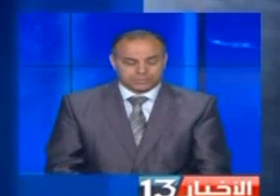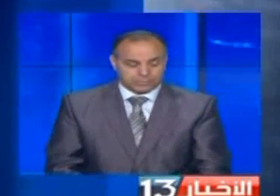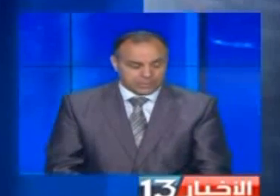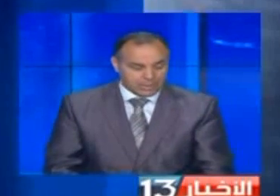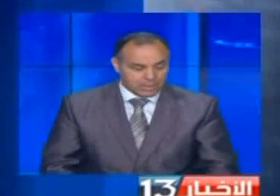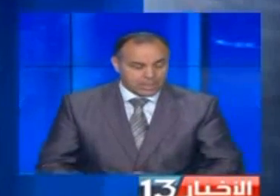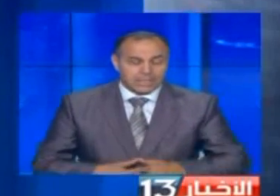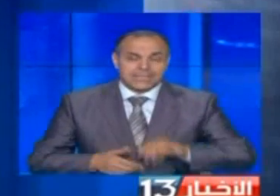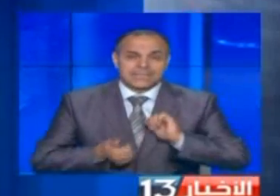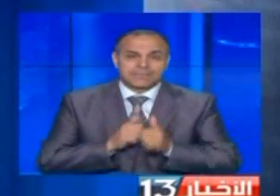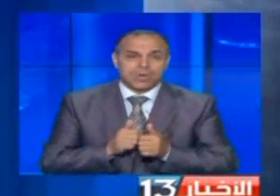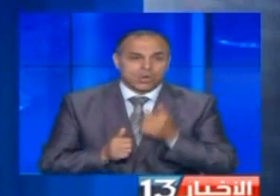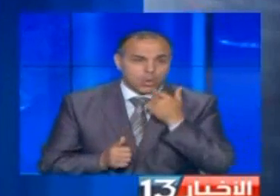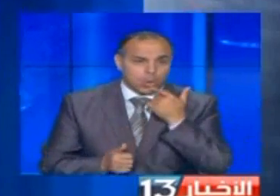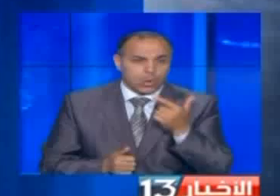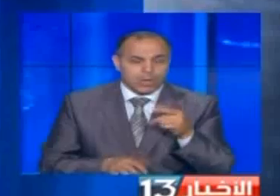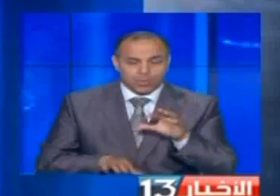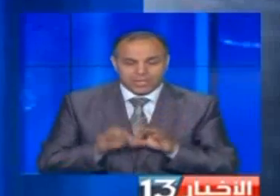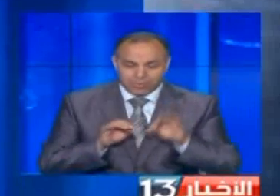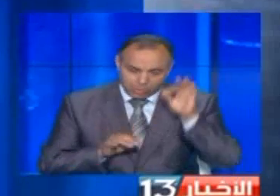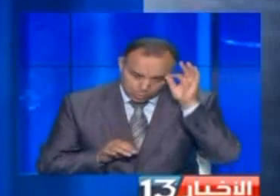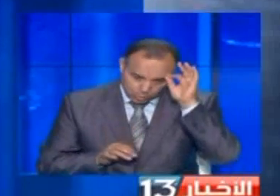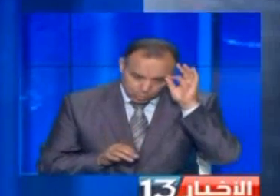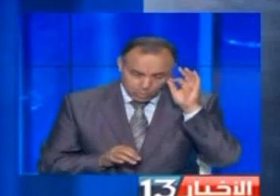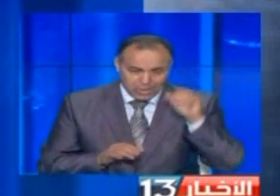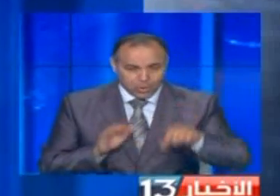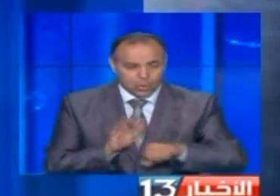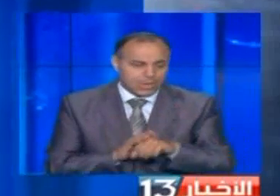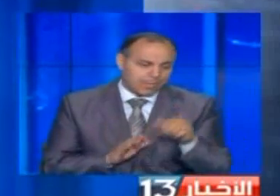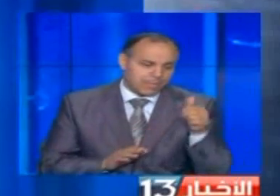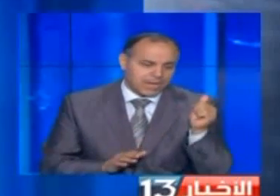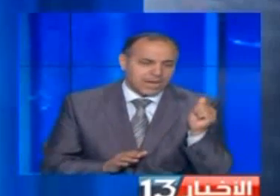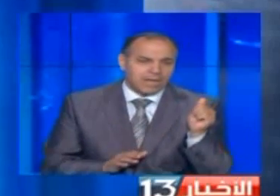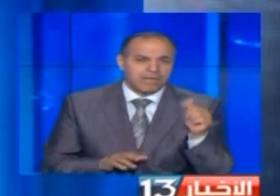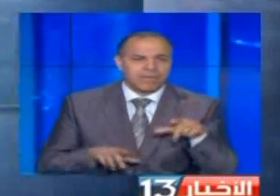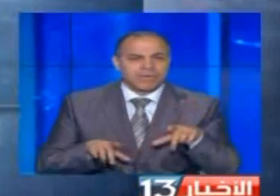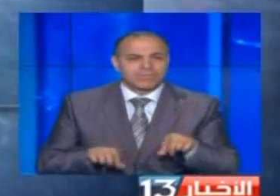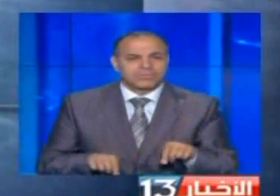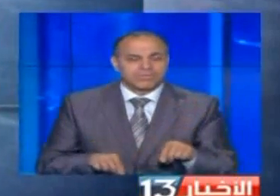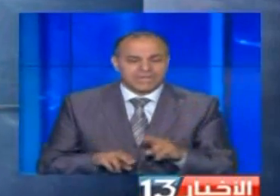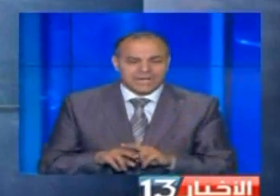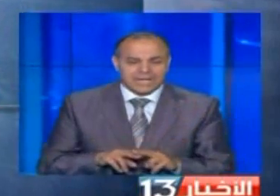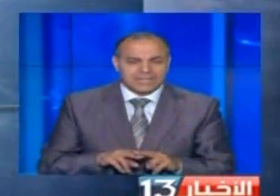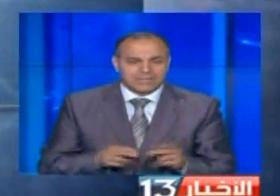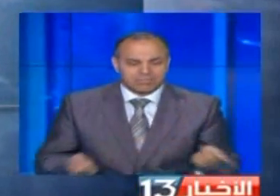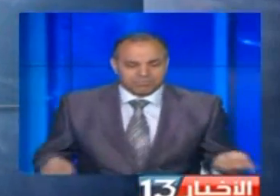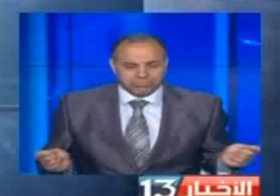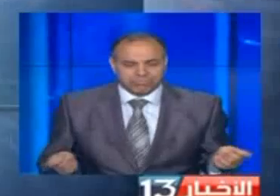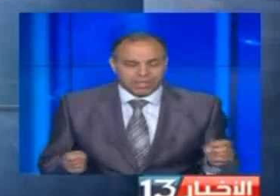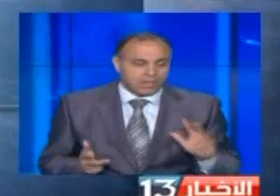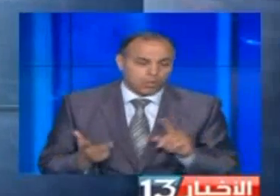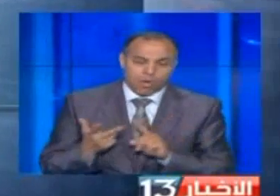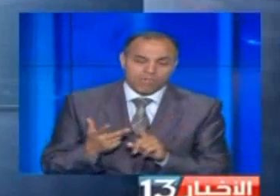إلى أخبار الرياضة، حيث أجرى المنتخب التونسي لكرة القدم أمس بالملعب الفرعي برادس حصته التدريبية